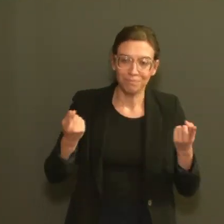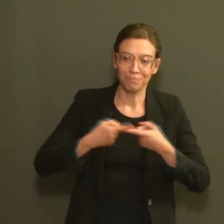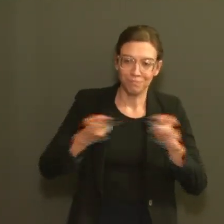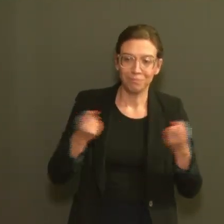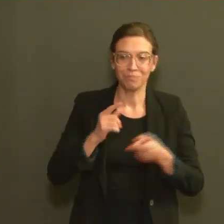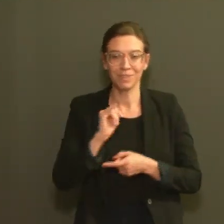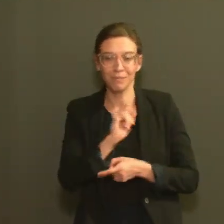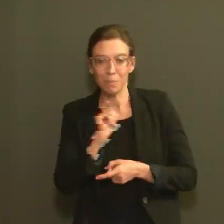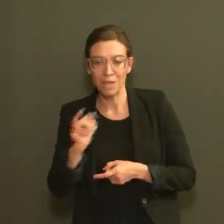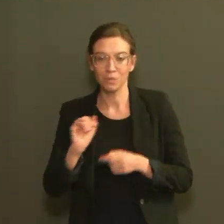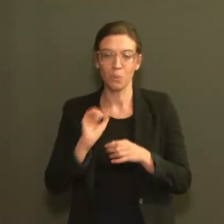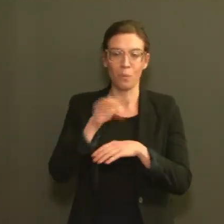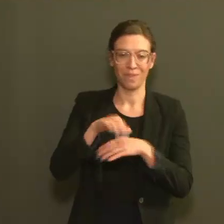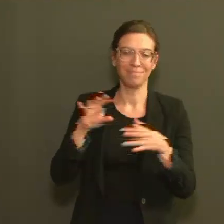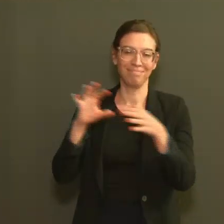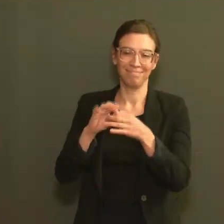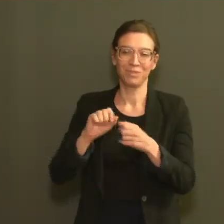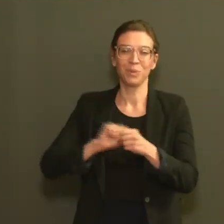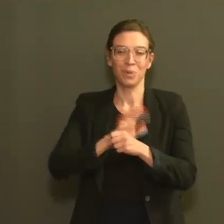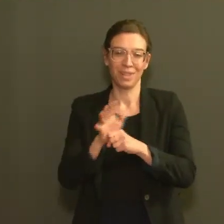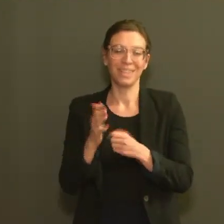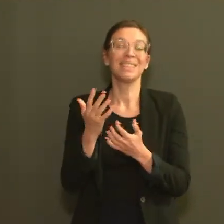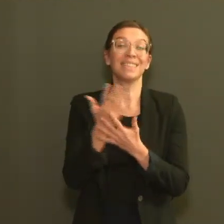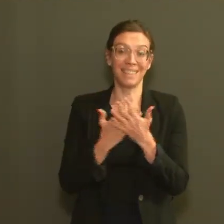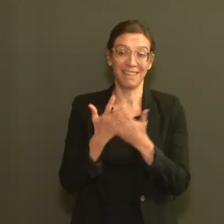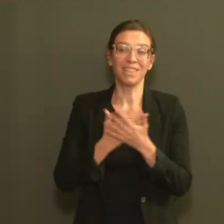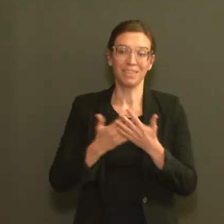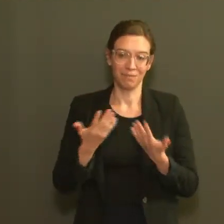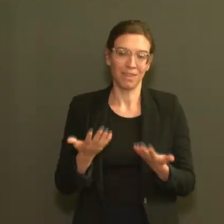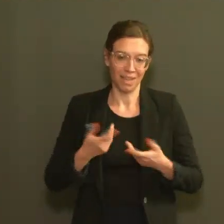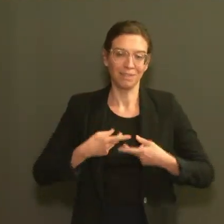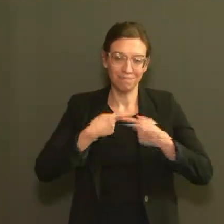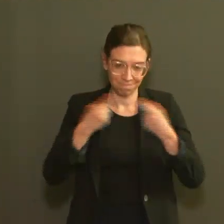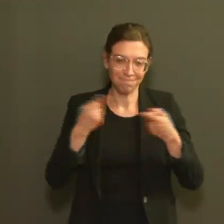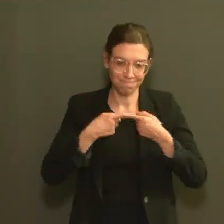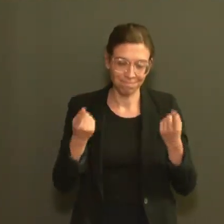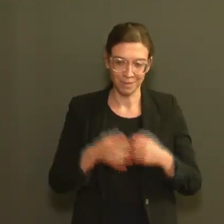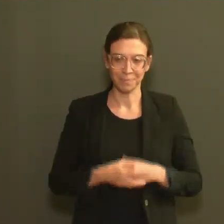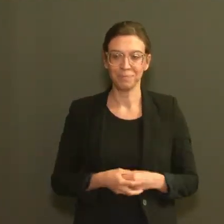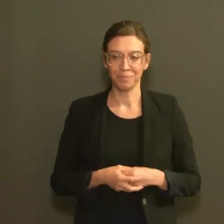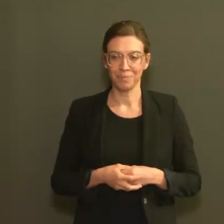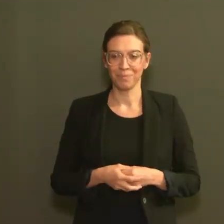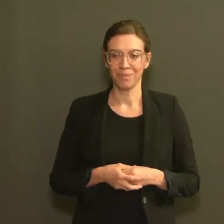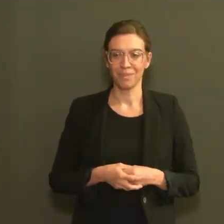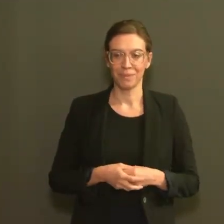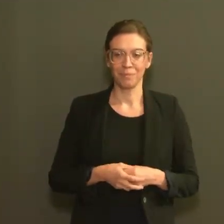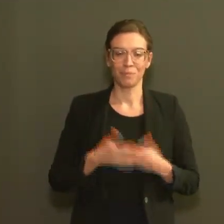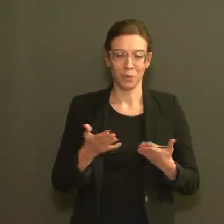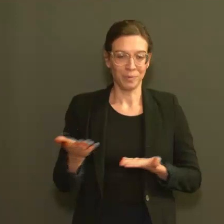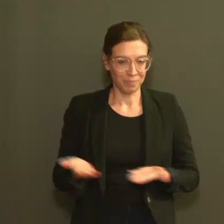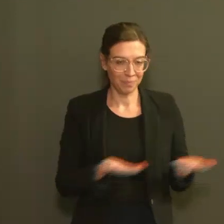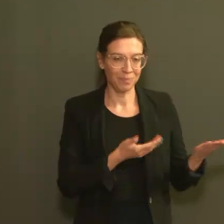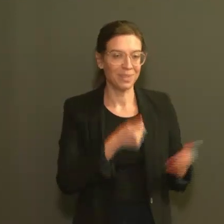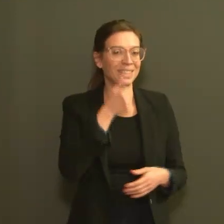de huidige situatie is van de COVID-pandemie in ons land. En daarvoor geef ik het woord aan Steven van Gucht.